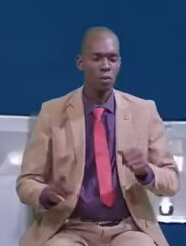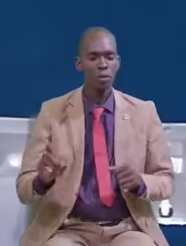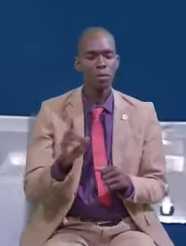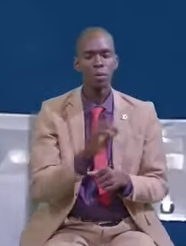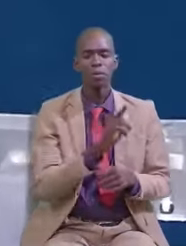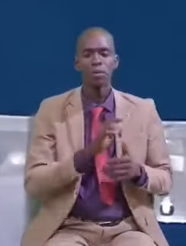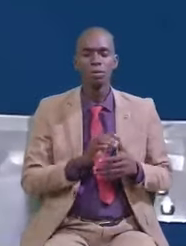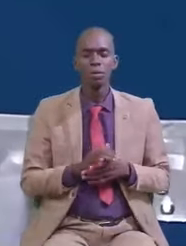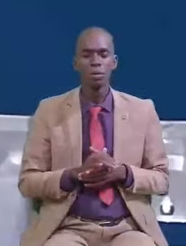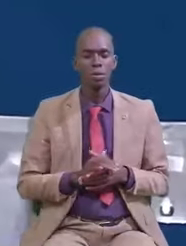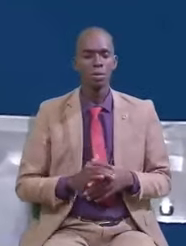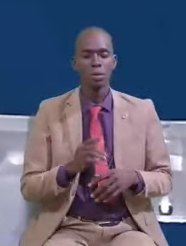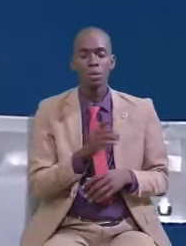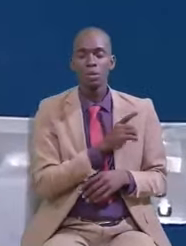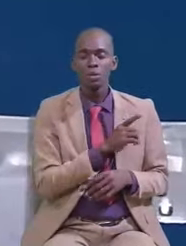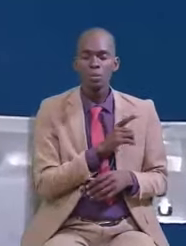Seigneur, nous prions en ton nom.